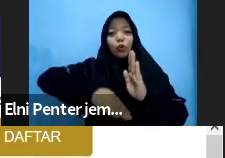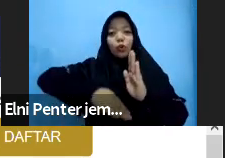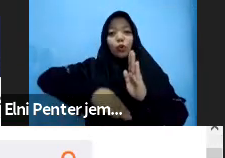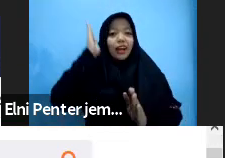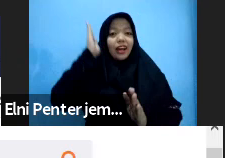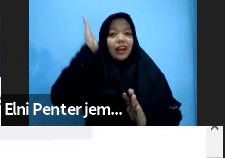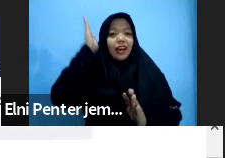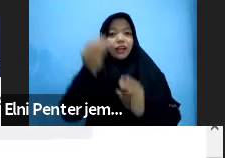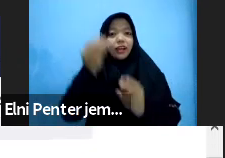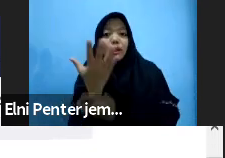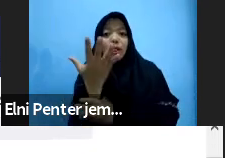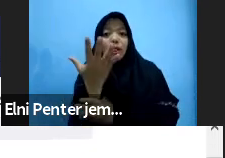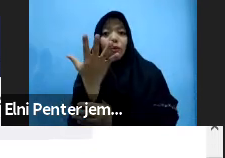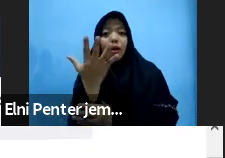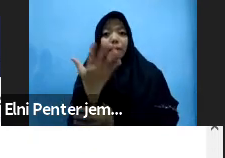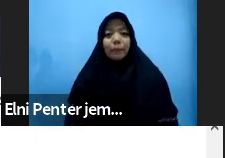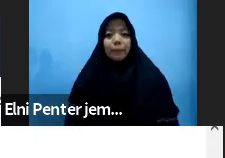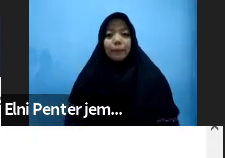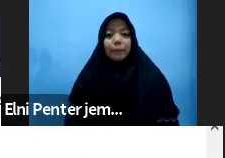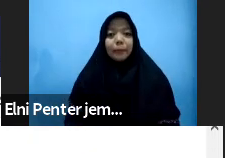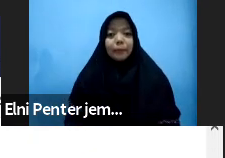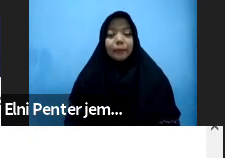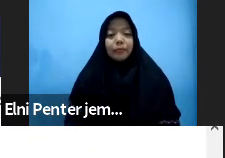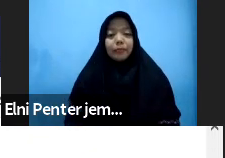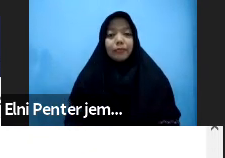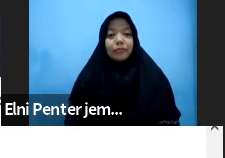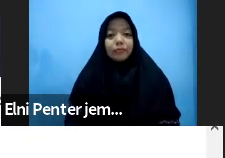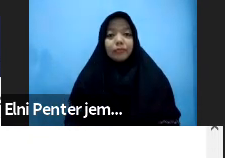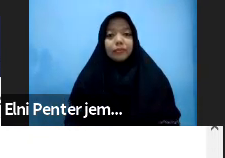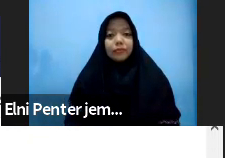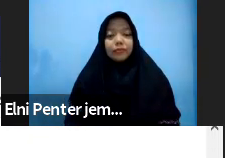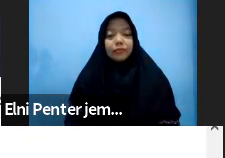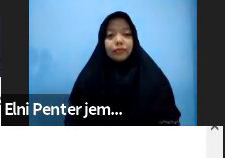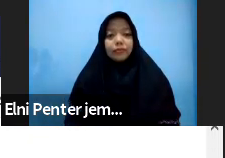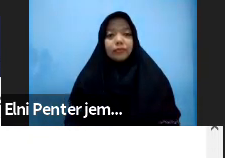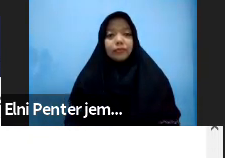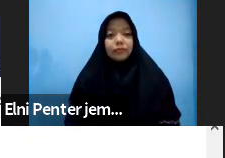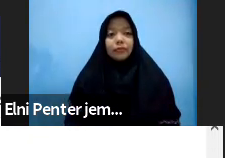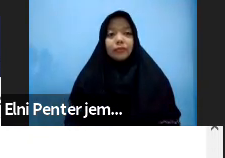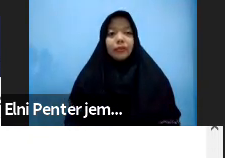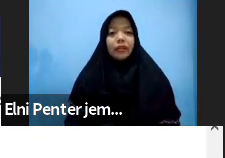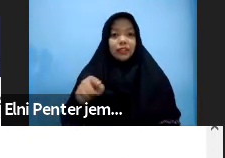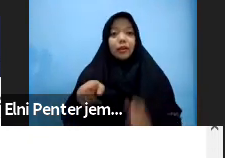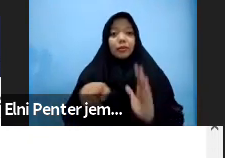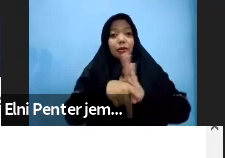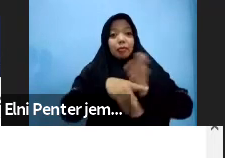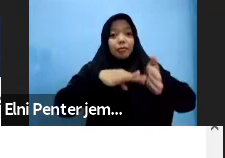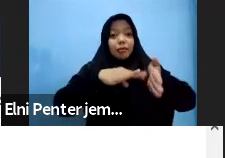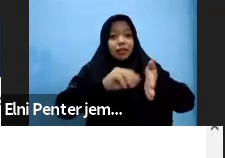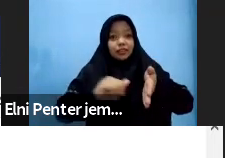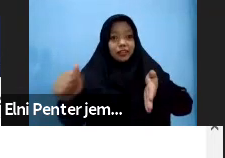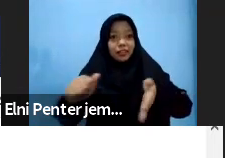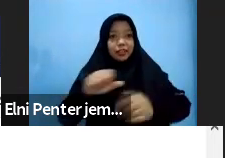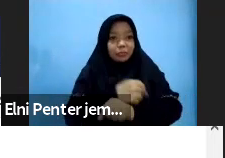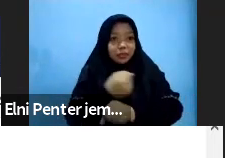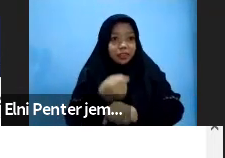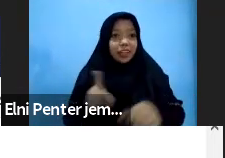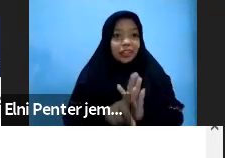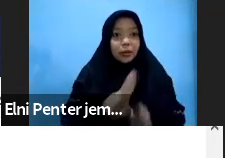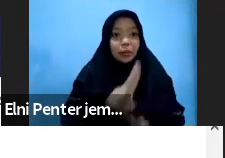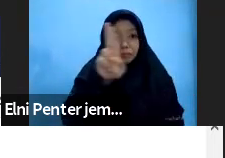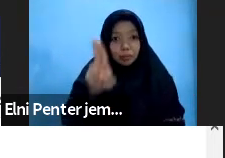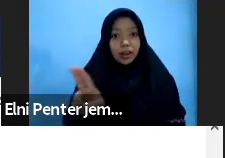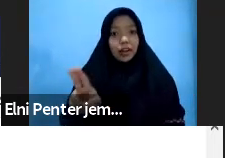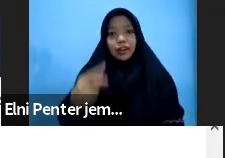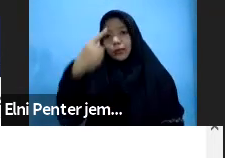tetap bersih ya Bu benar kamu Nina jadi belum Semarang pelajaran Methodist dibacotin akhirnya